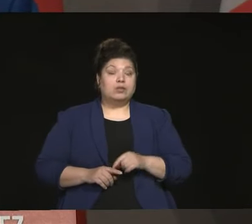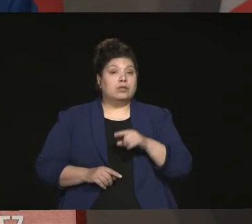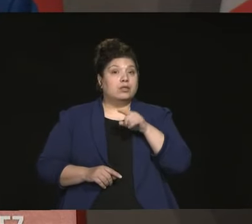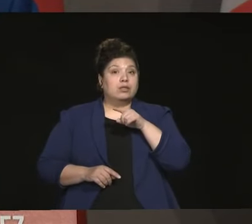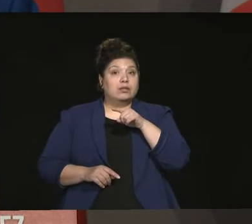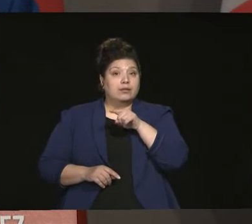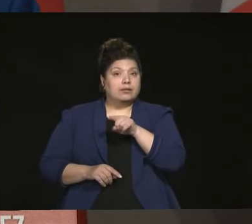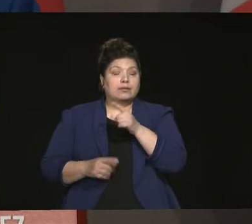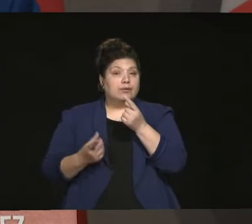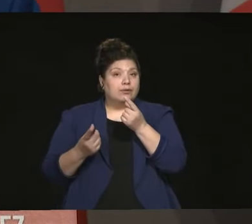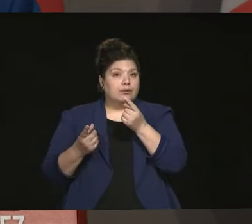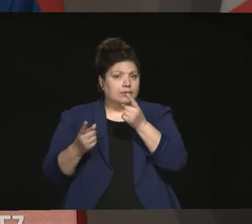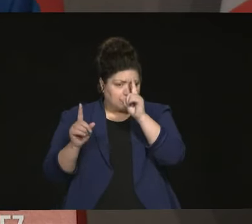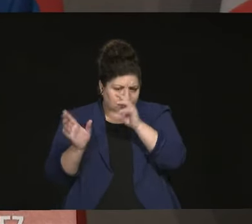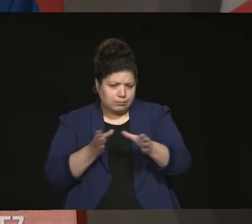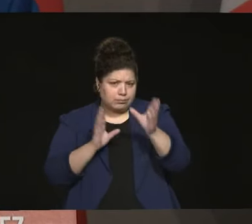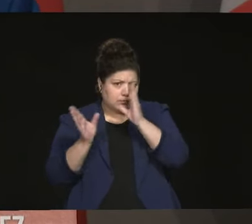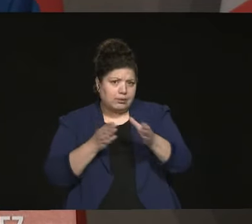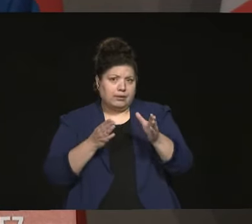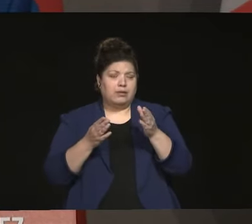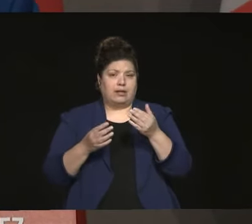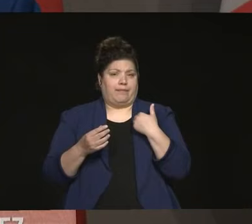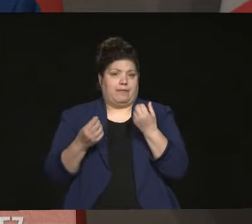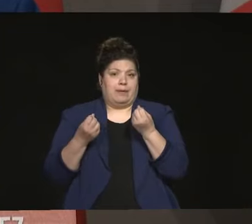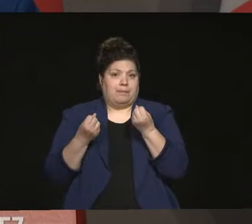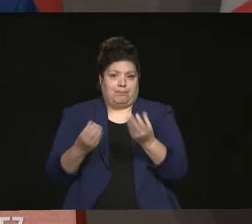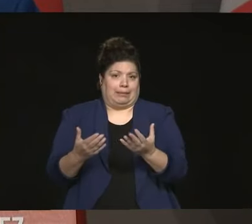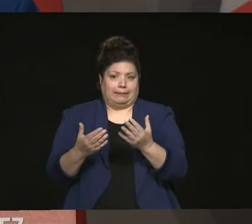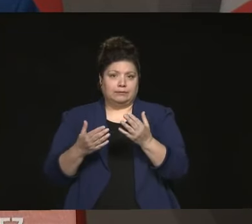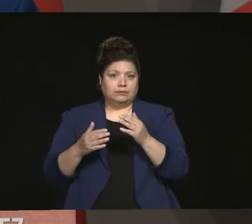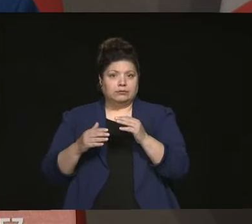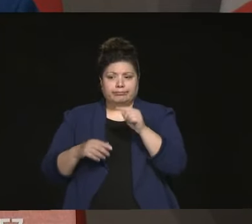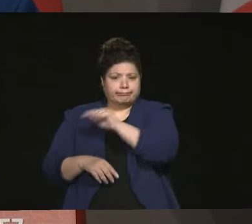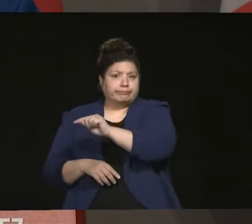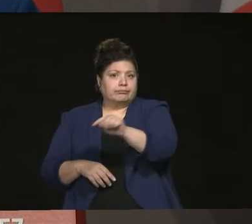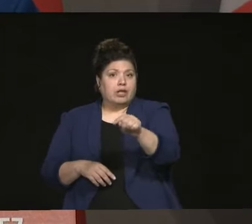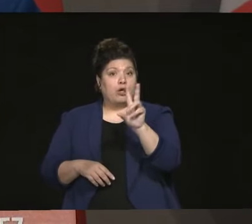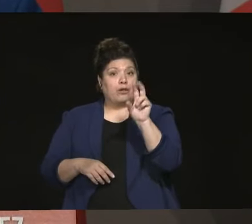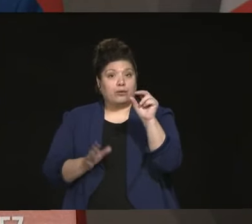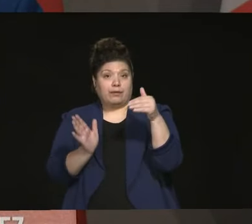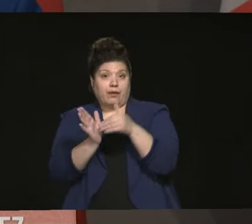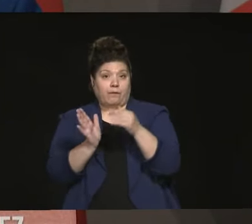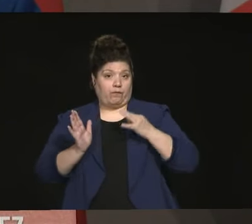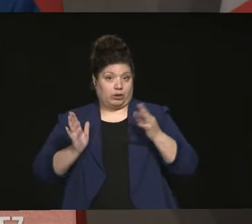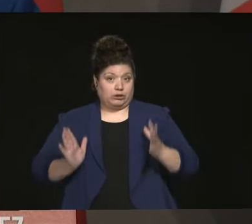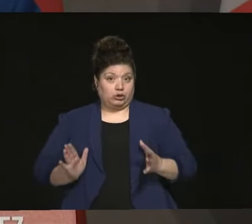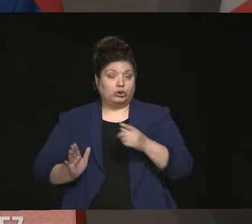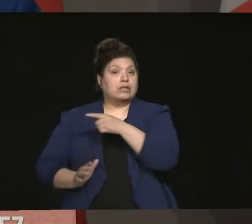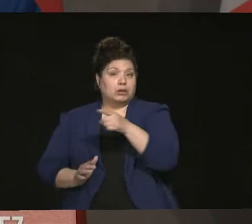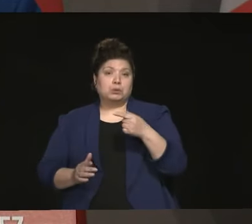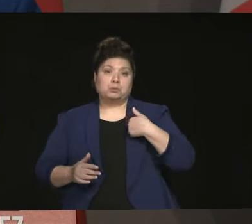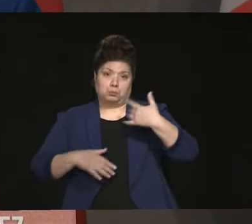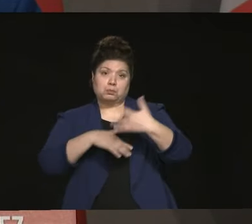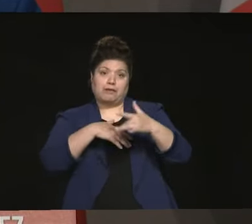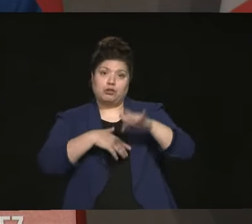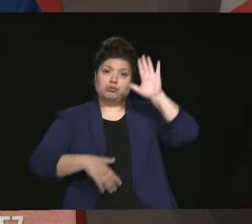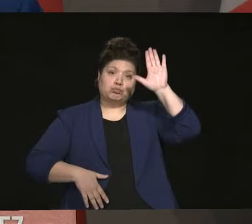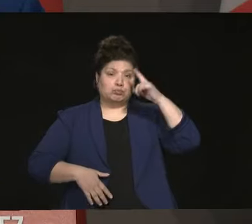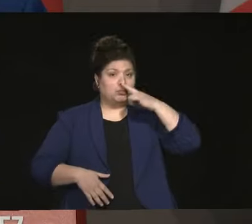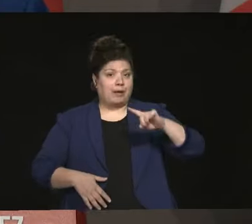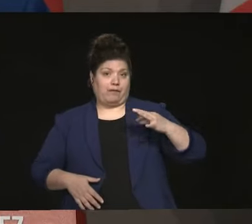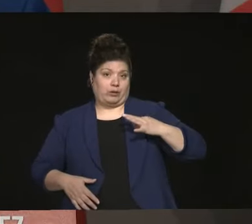about qui ont 30,000 déposé leur volunteers offre de that have travail et de proposed collaboration au cours des their dernières services semaines over the dans le last site several de Santé weeks Canada. on Health